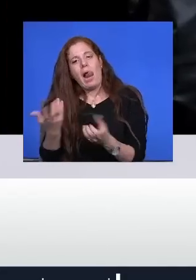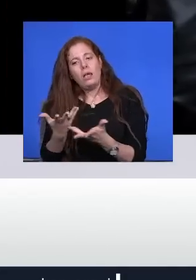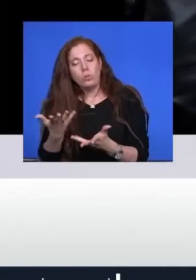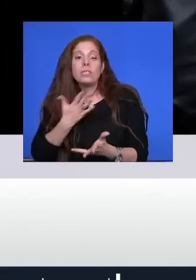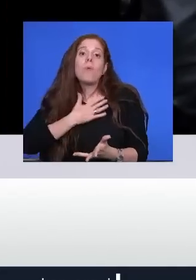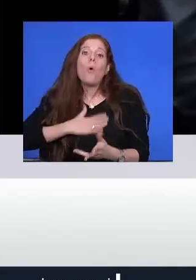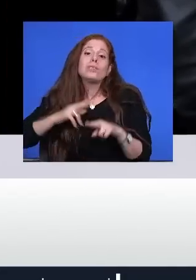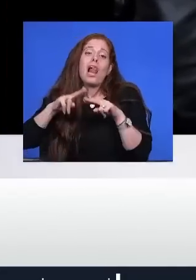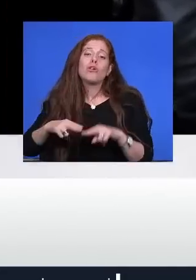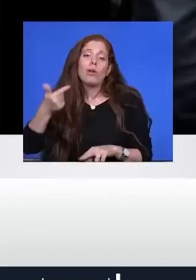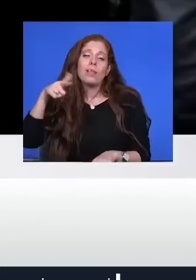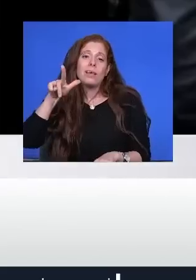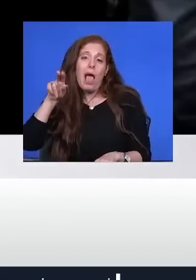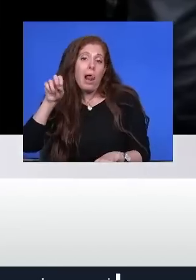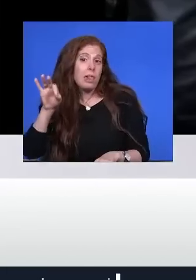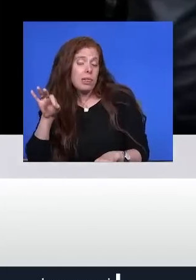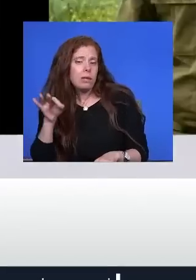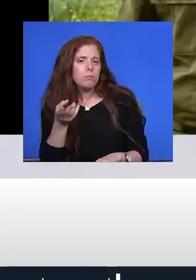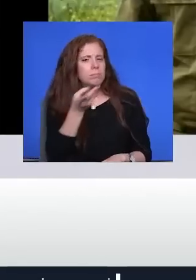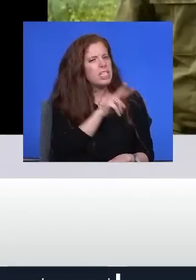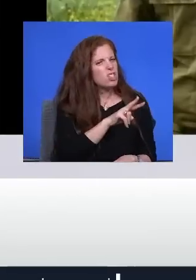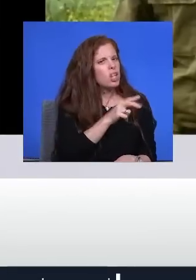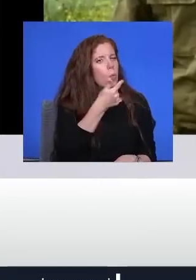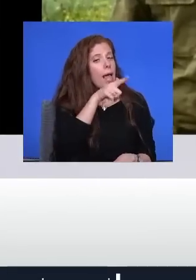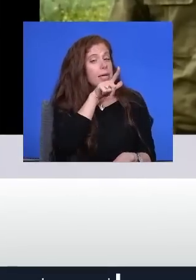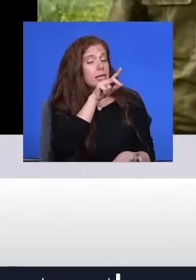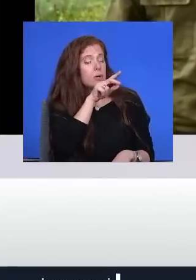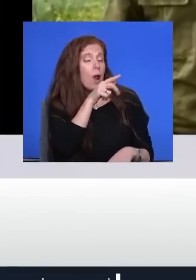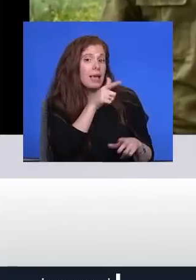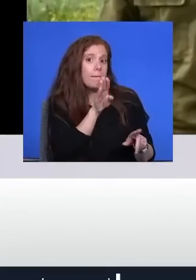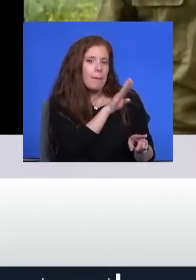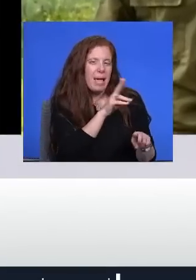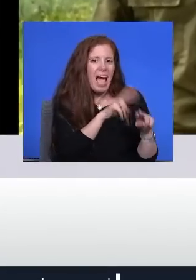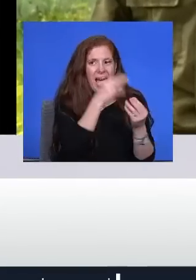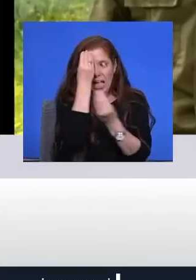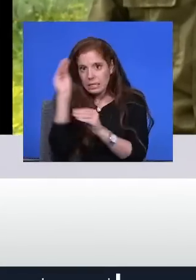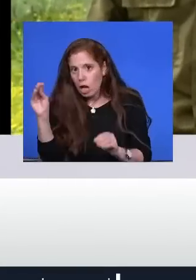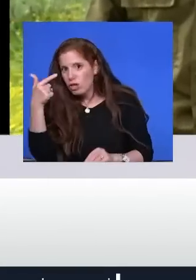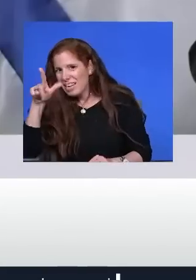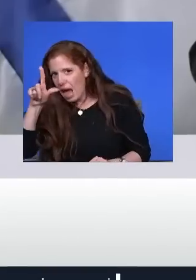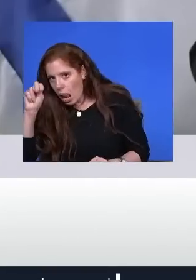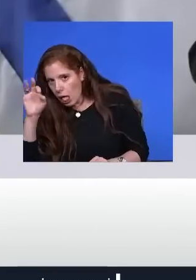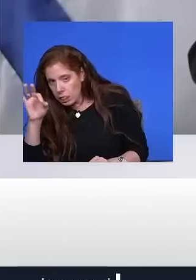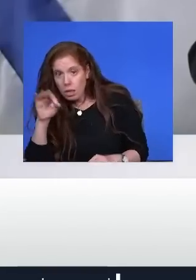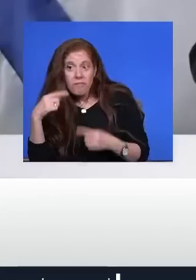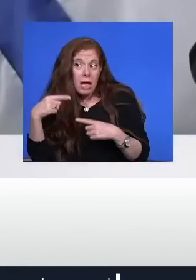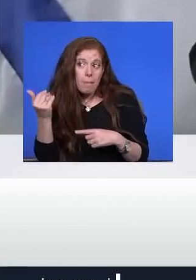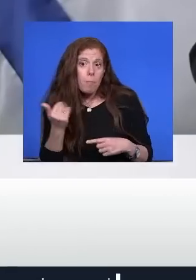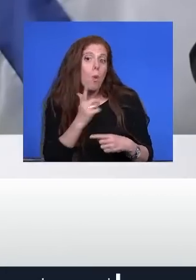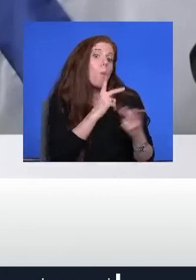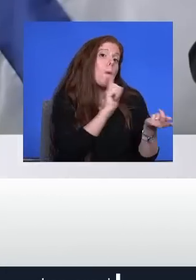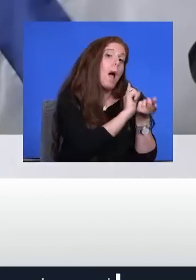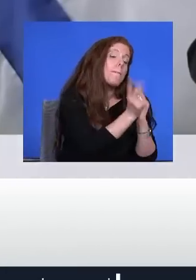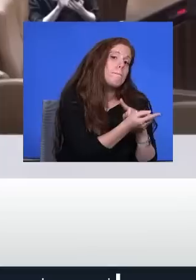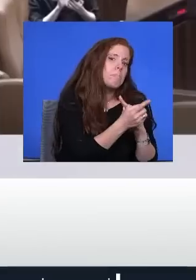להשאיר את גלנט. מצד שני, יכול להיות שנתניהו, אחרי מה שההצהרה של גלנט, לפני כמה ימים, ויכול להיות שהוא חפש מועמד יותר